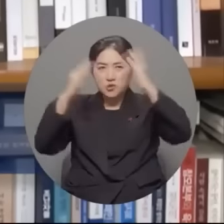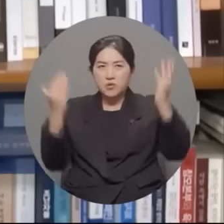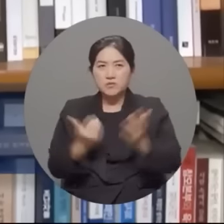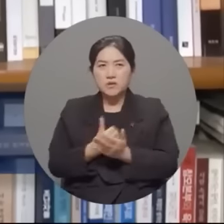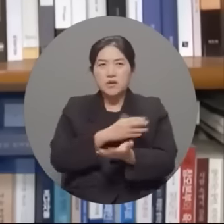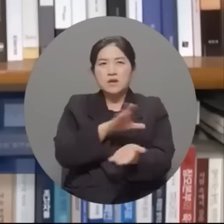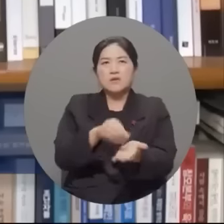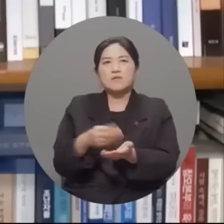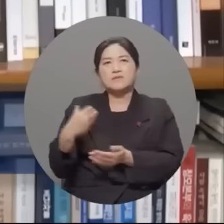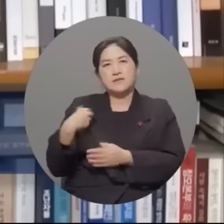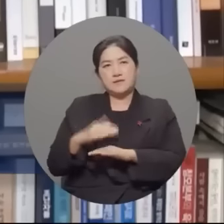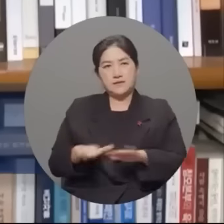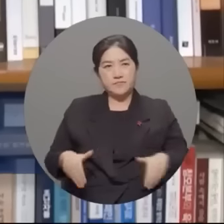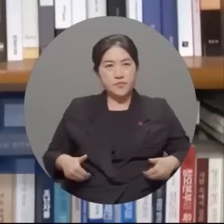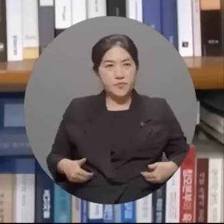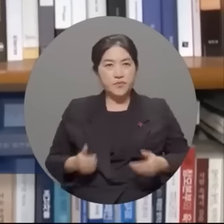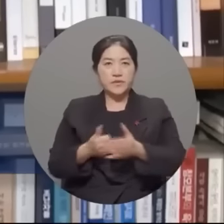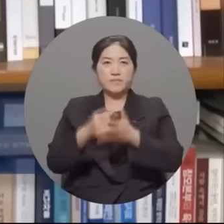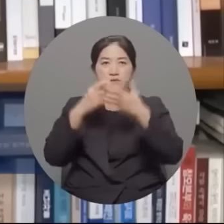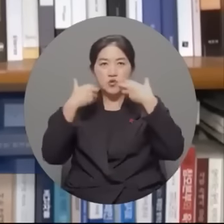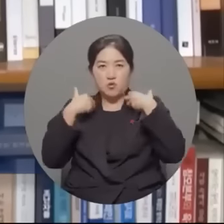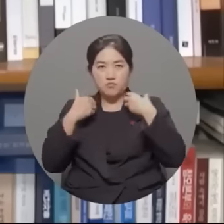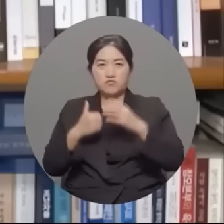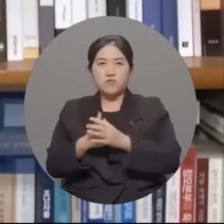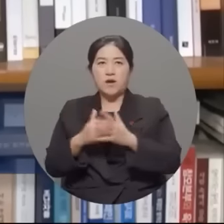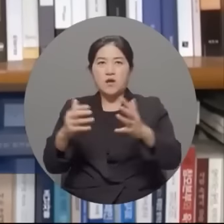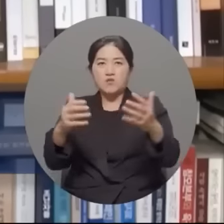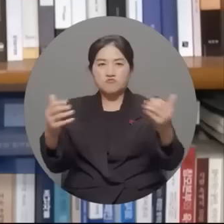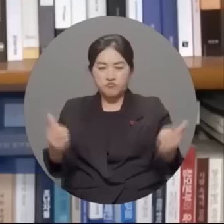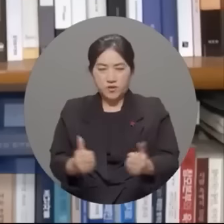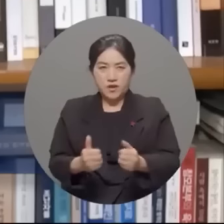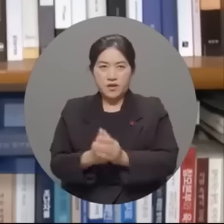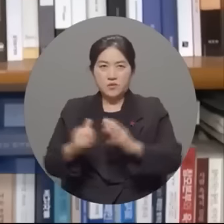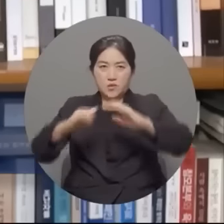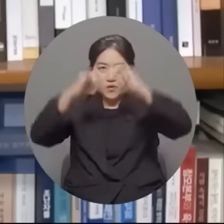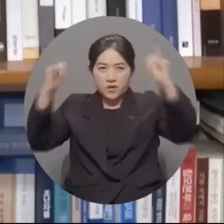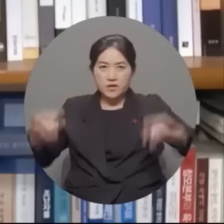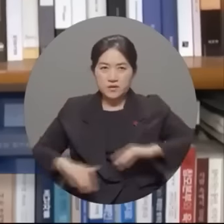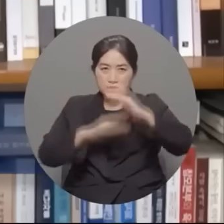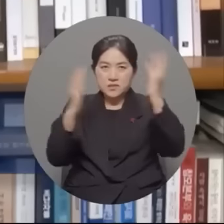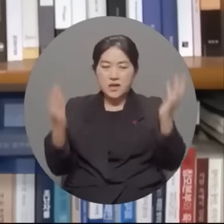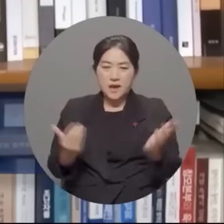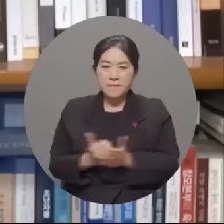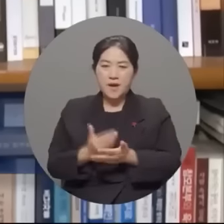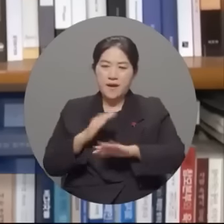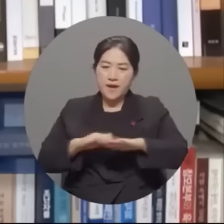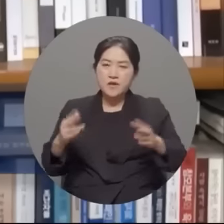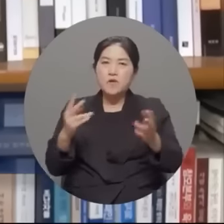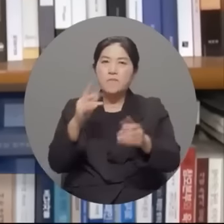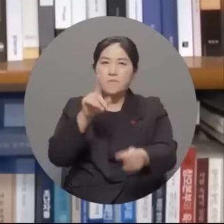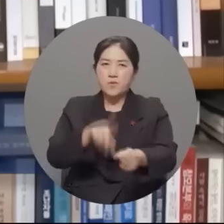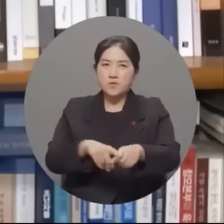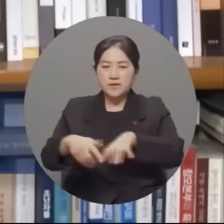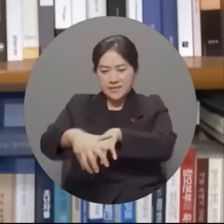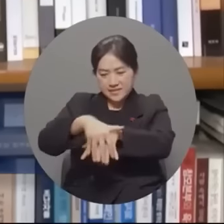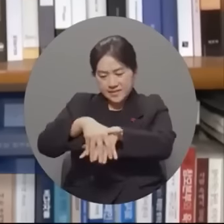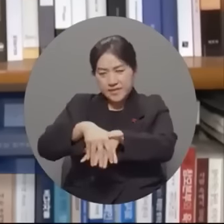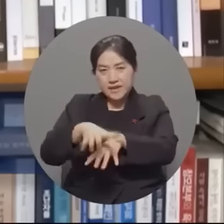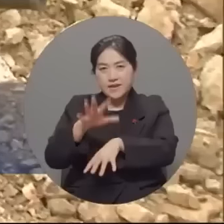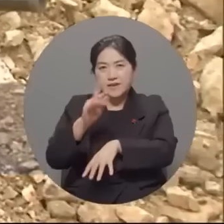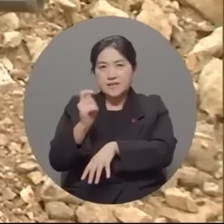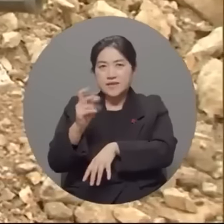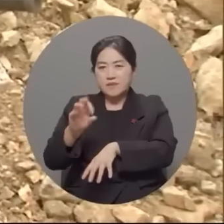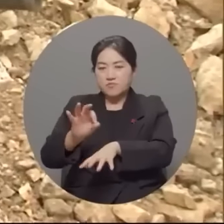전체의 과제가 되었습니다. 정부와 국회 그리고 사회 전반을 아우르는 TF를